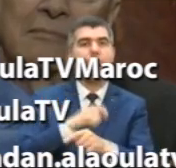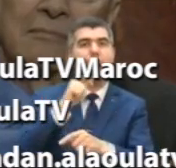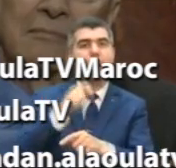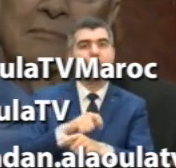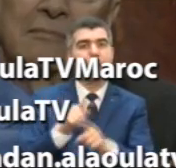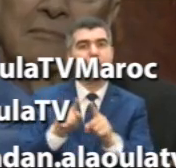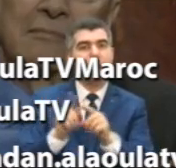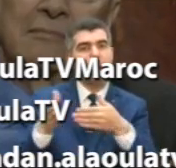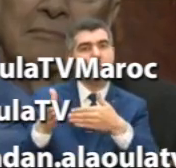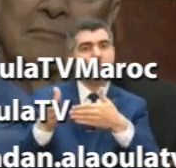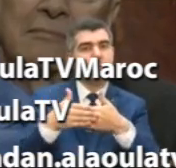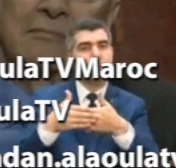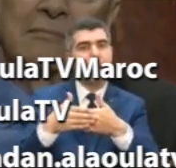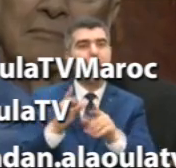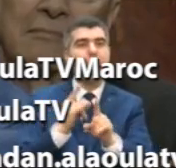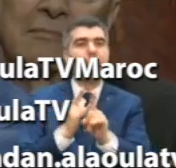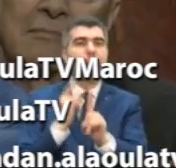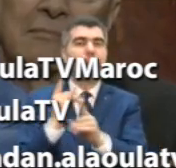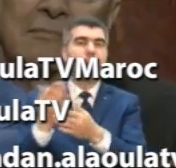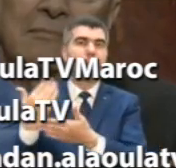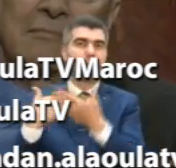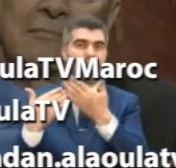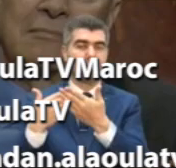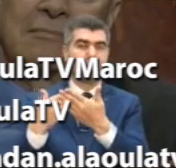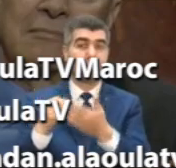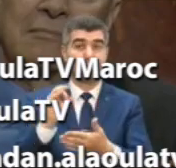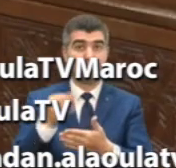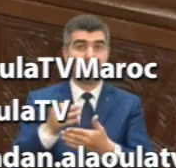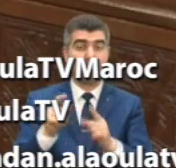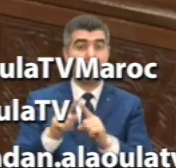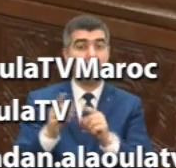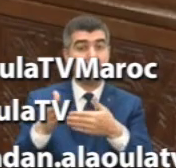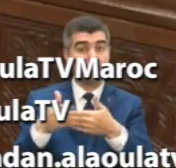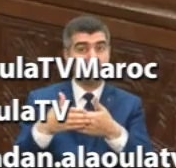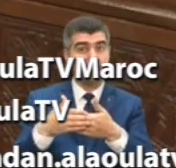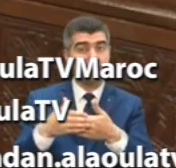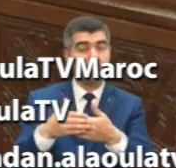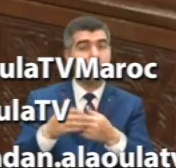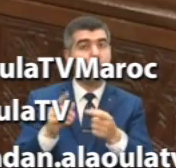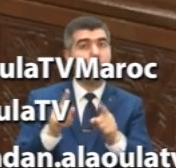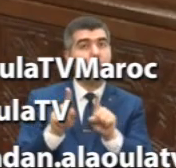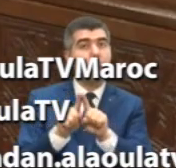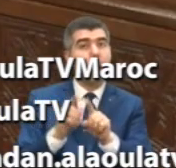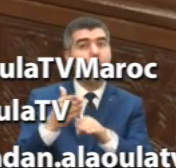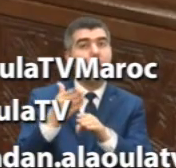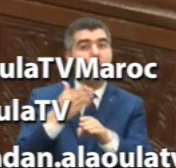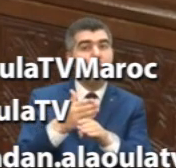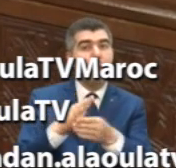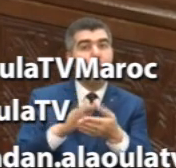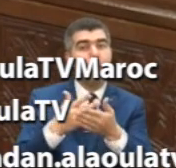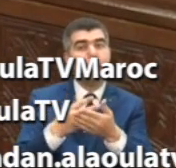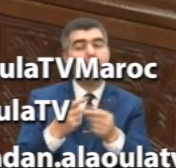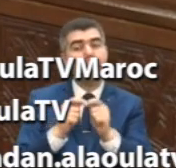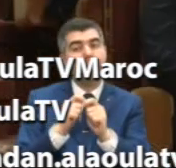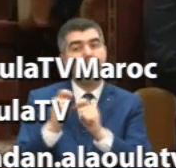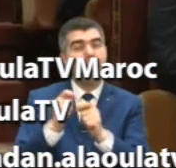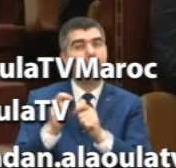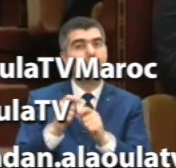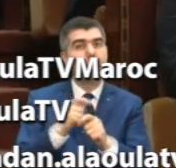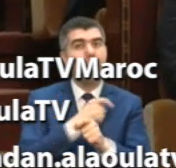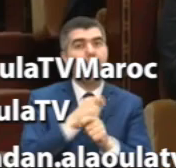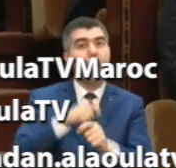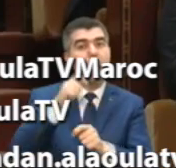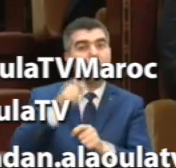الإغلاق ديالها أنها فعلا كان خص يكون الإغلاق ديالها يكون بني على واحد الدراسة، لأن هذه المراكز القضاة